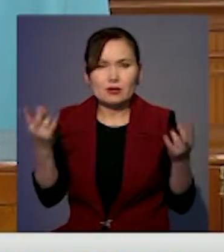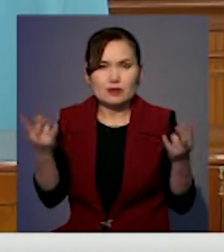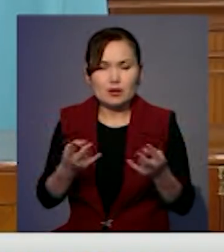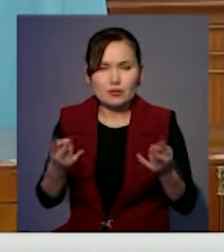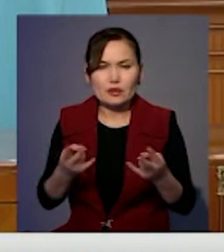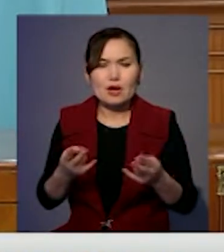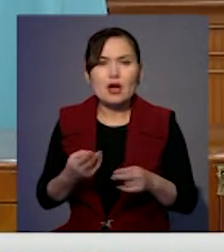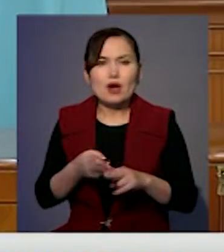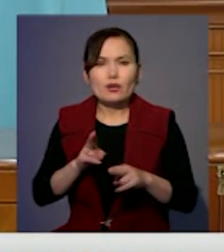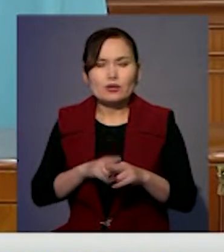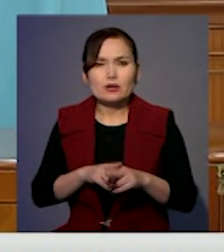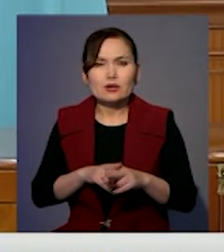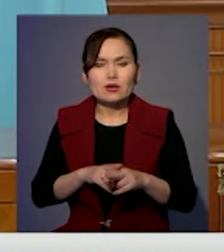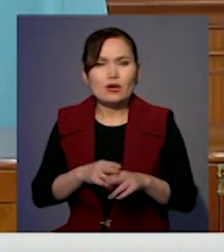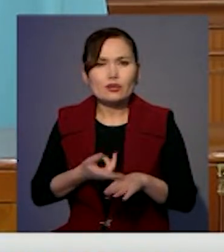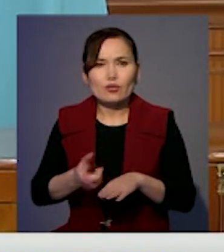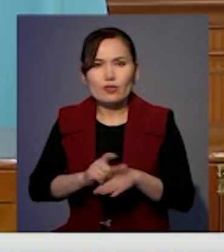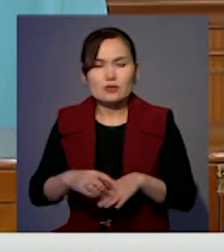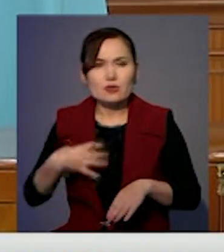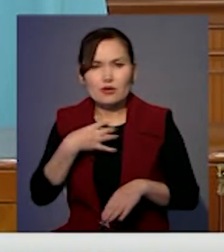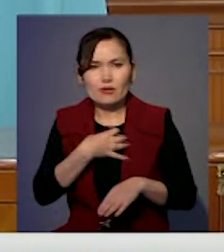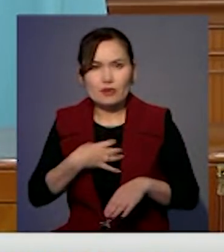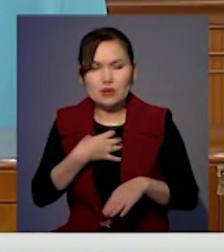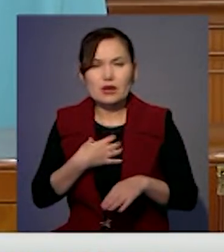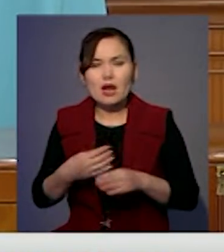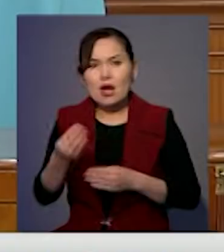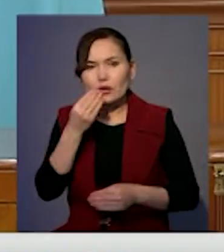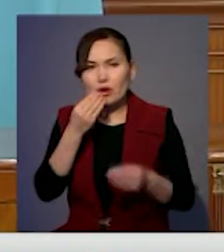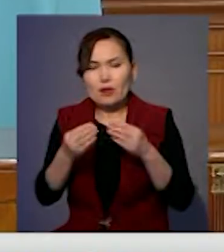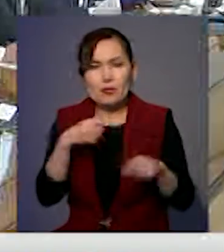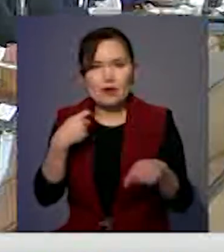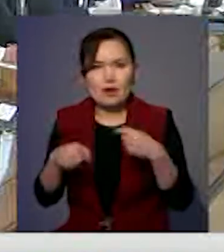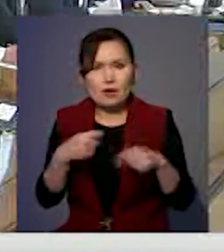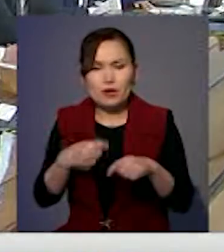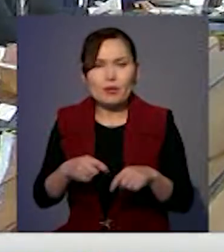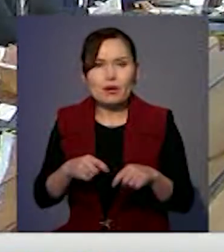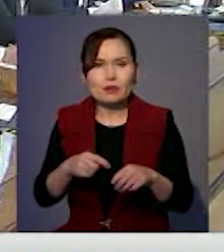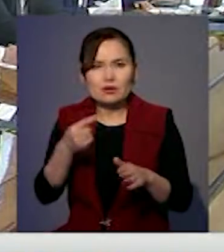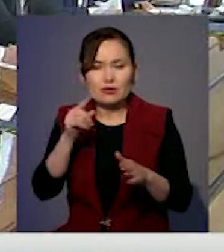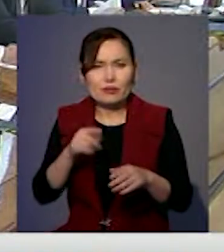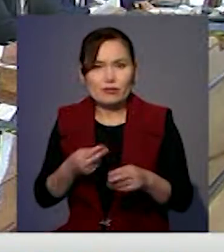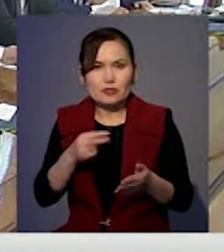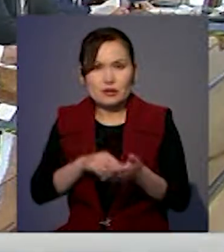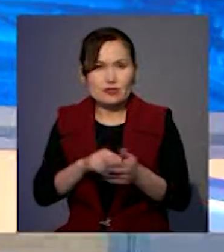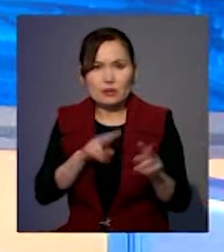тарифы, социально значимые для населения товары, надо нам всем контролировать.